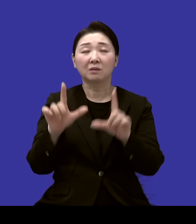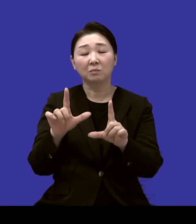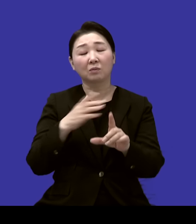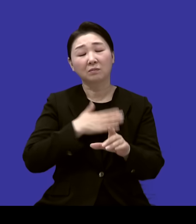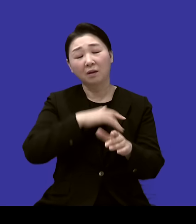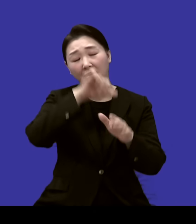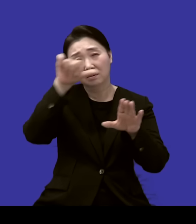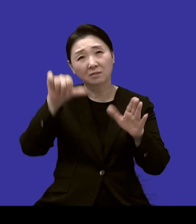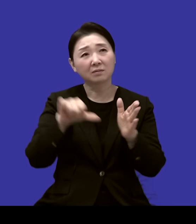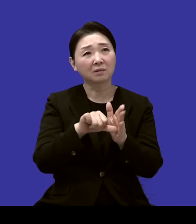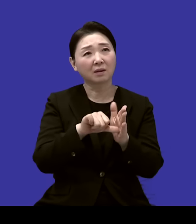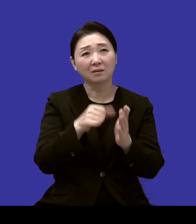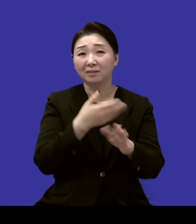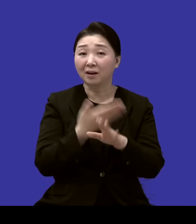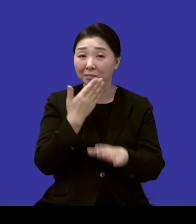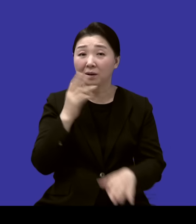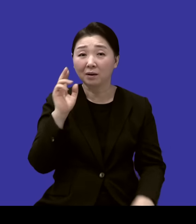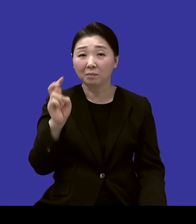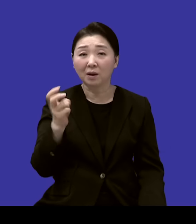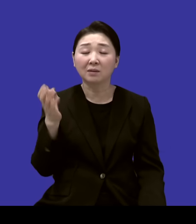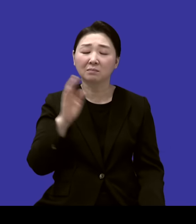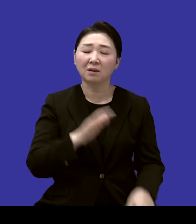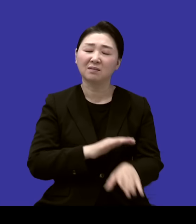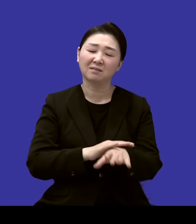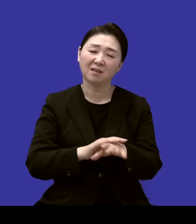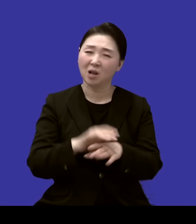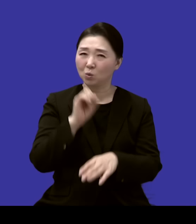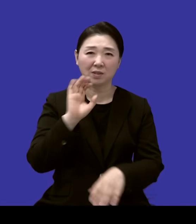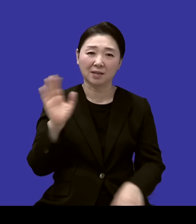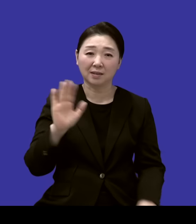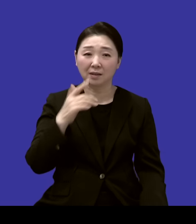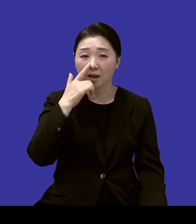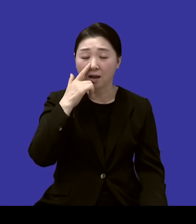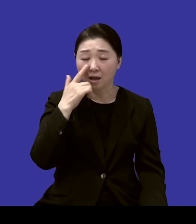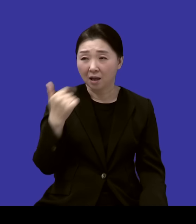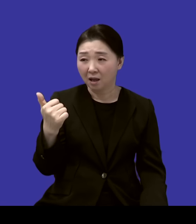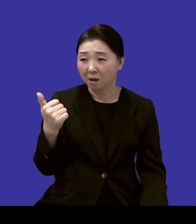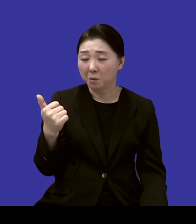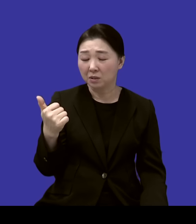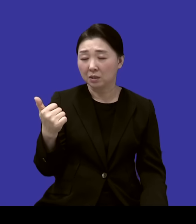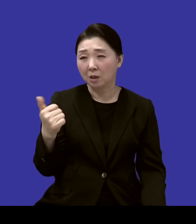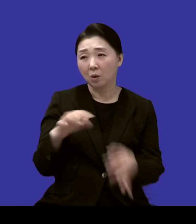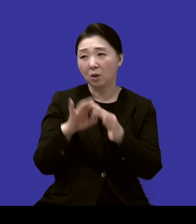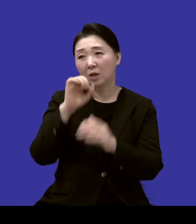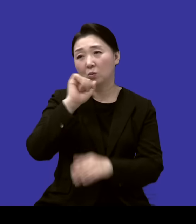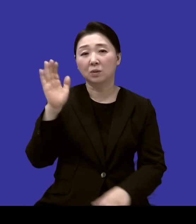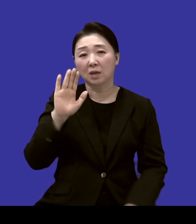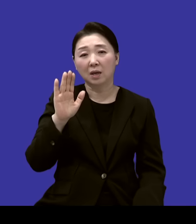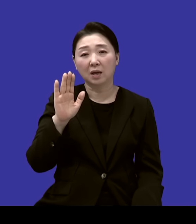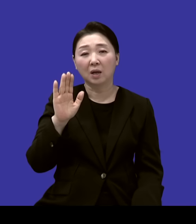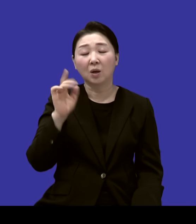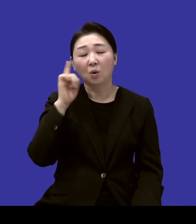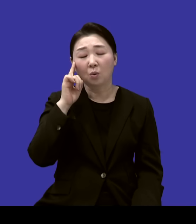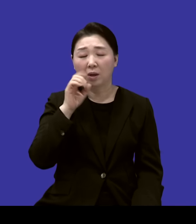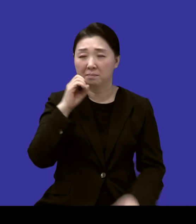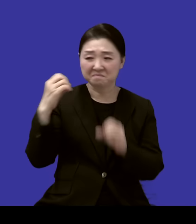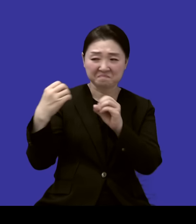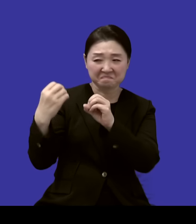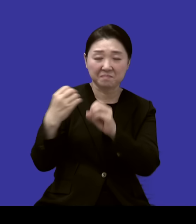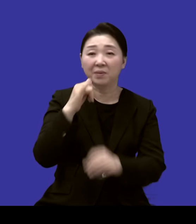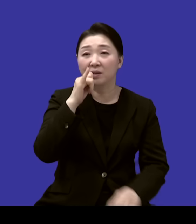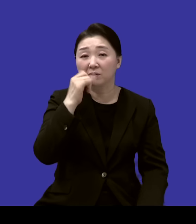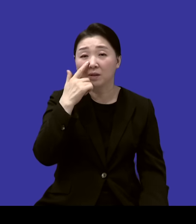바뀌지 않았을까 네, 생각해 네. 봤는데 그때 잘 안 됐습니다. 일단 아버지랑 사이가 일단 너무 안 좋아서 거의 네. 1, 2년 아무 말도 안 했고 또